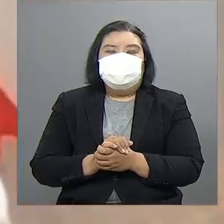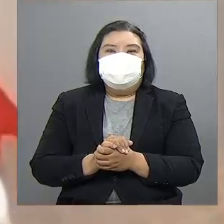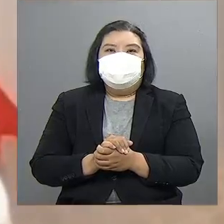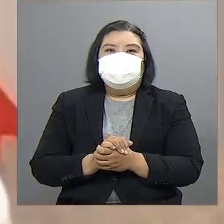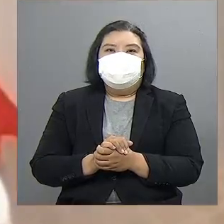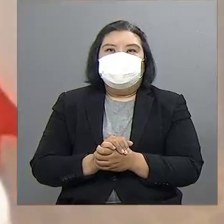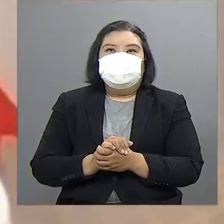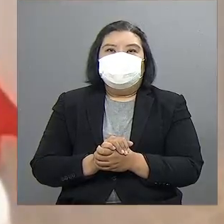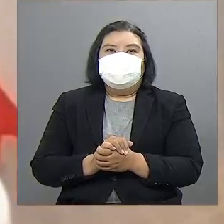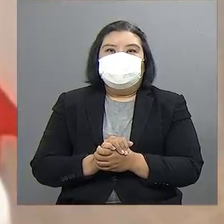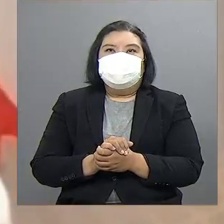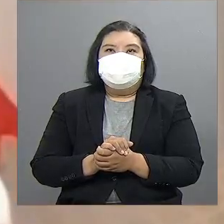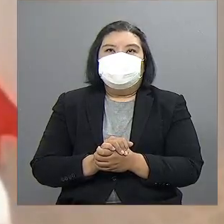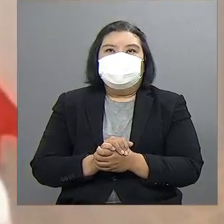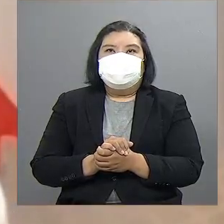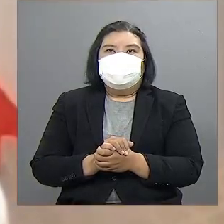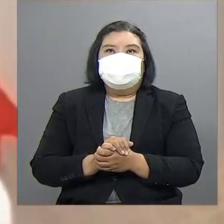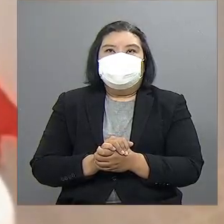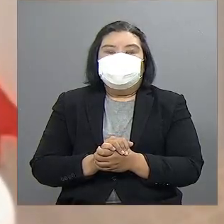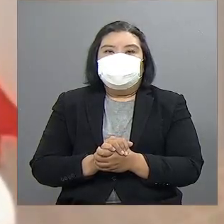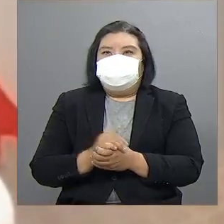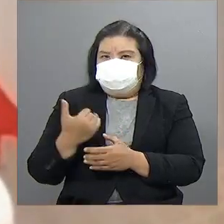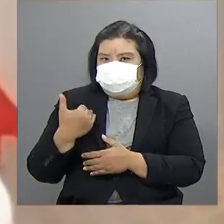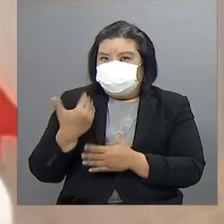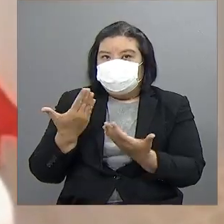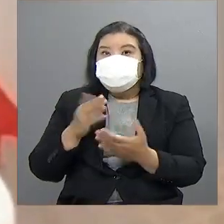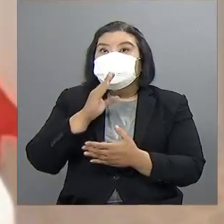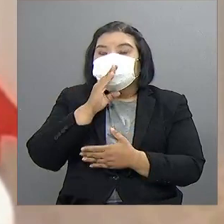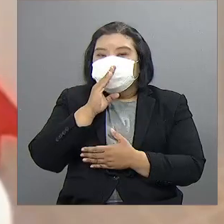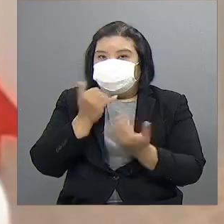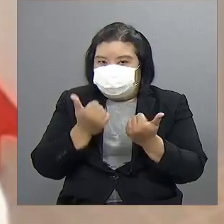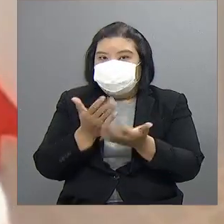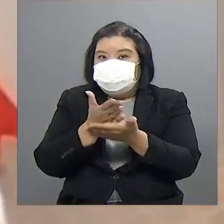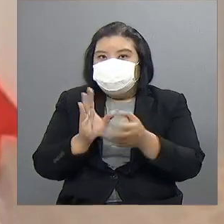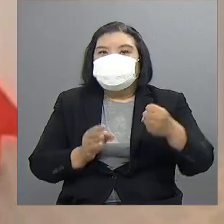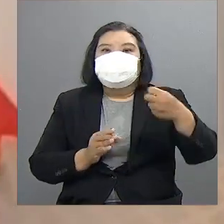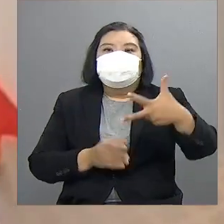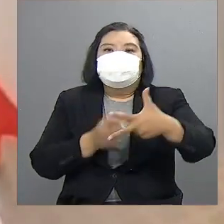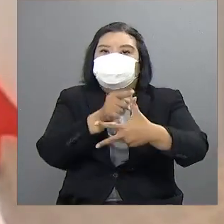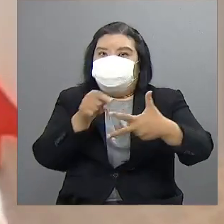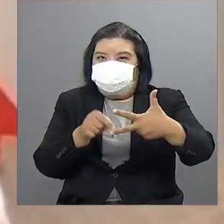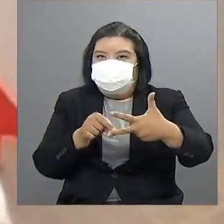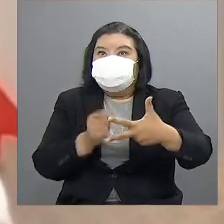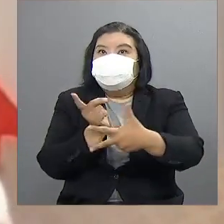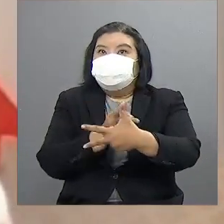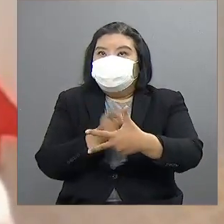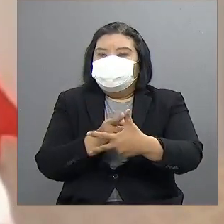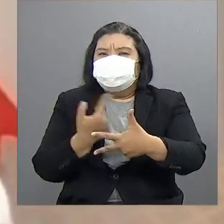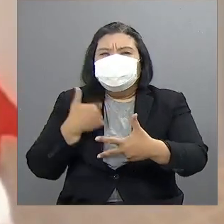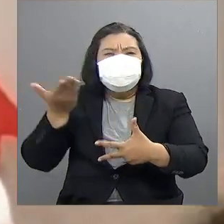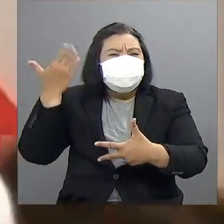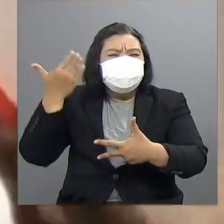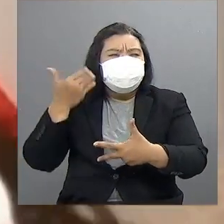ขั้นแรกอันตรายก็เป็นน้อยๆเหมือนกันเขาแบ่งเป็น3ขั้นด้วยกันขั้นแรกเนี่ยหมายว่ากิจกรรมที่เคยทำได้เนี่ยแล้วก็ท